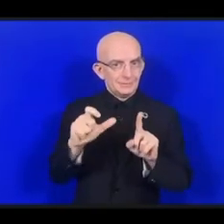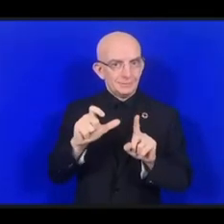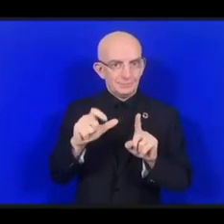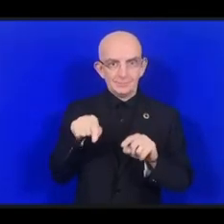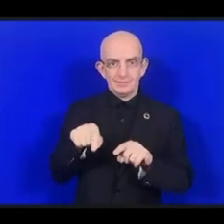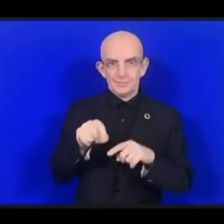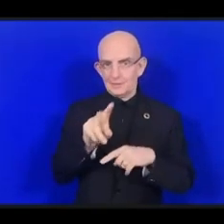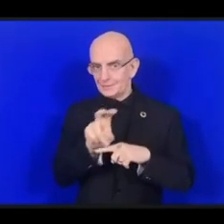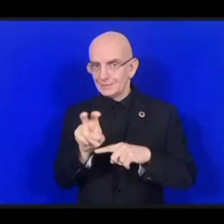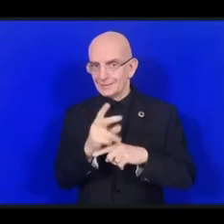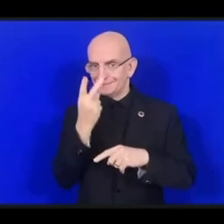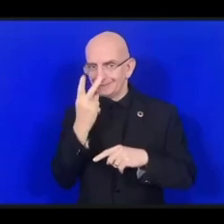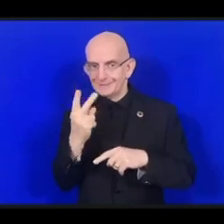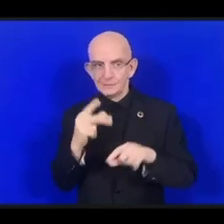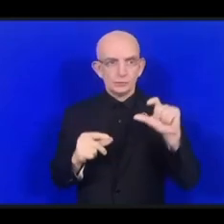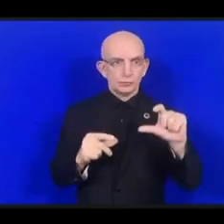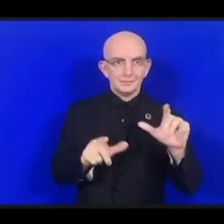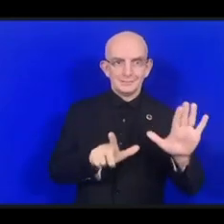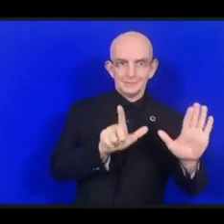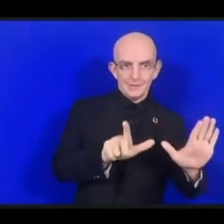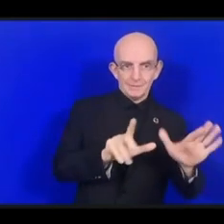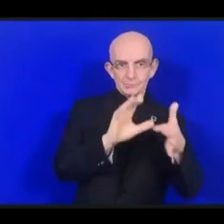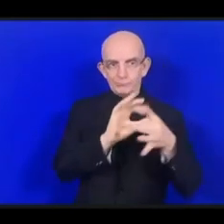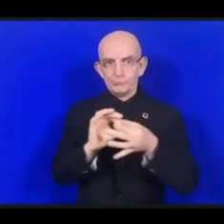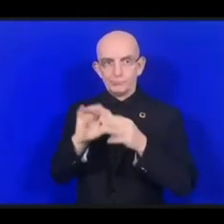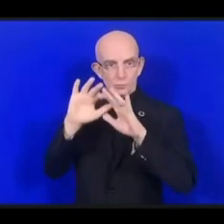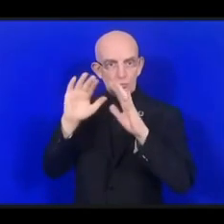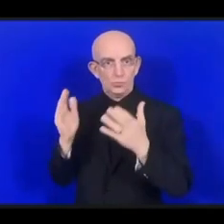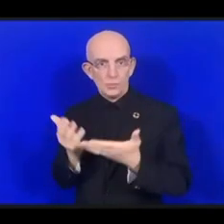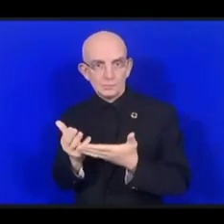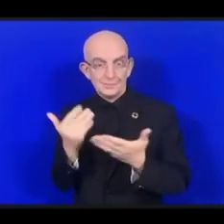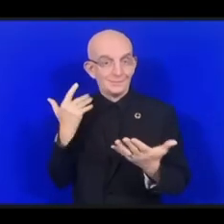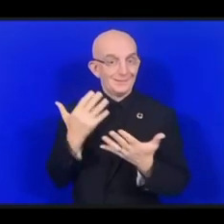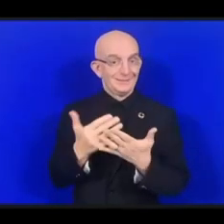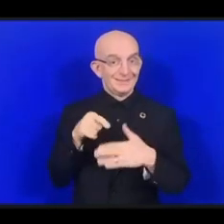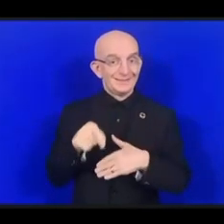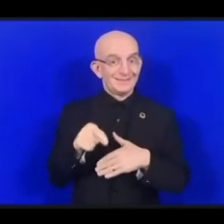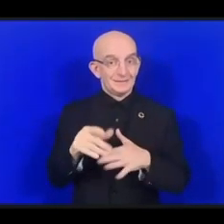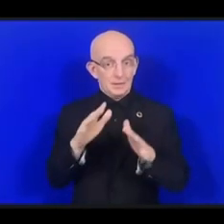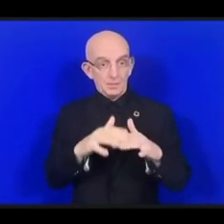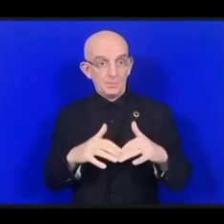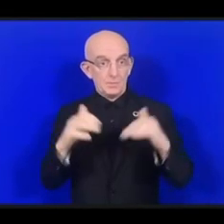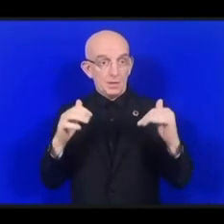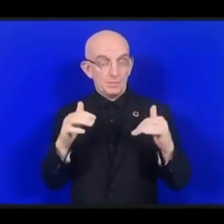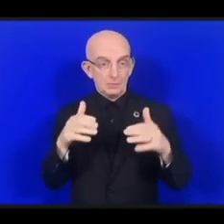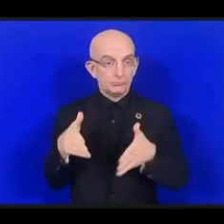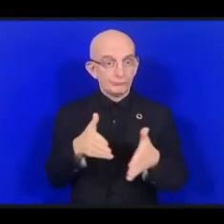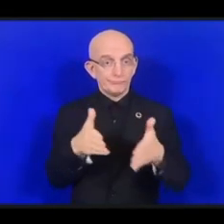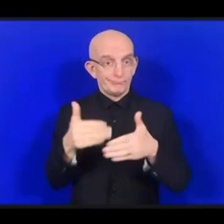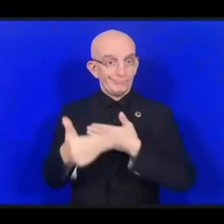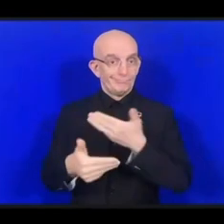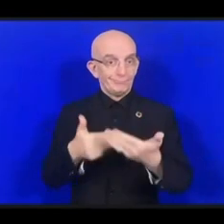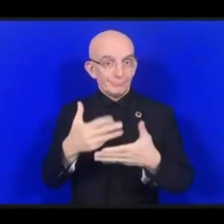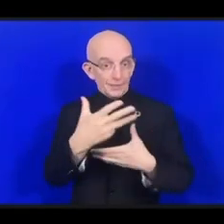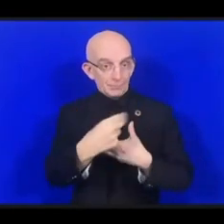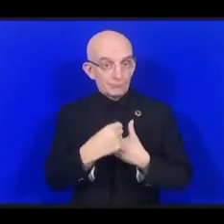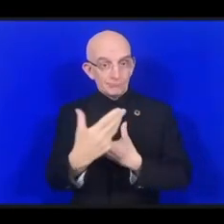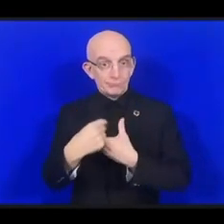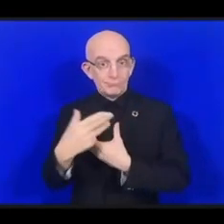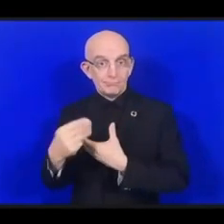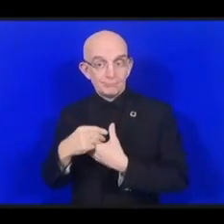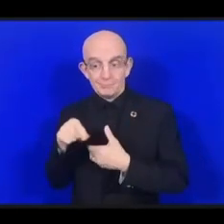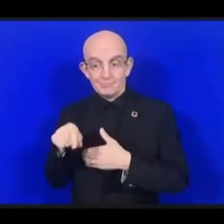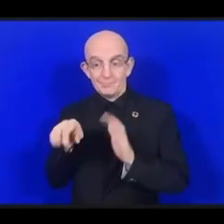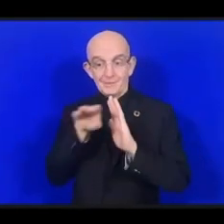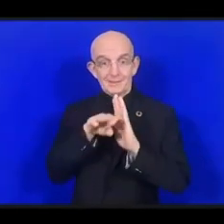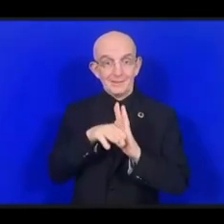度，从七国集团还有其他的这些利益相关方的角度，包括金砖国家，大家都